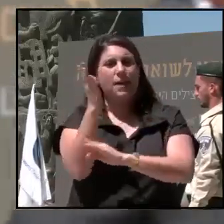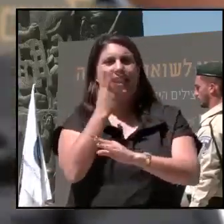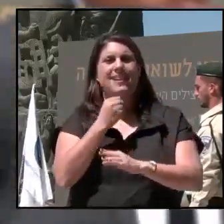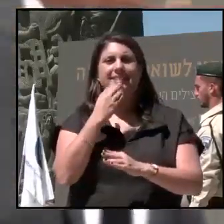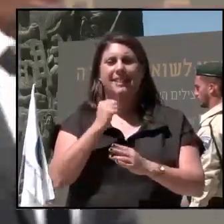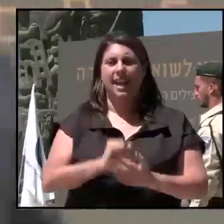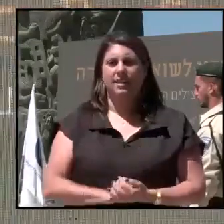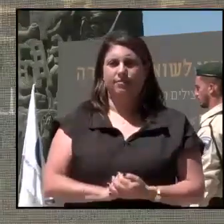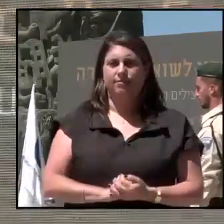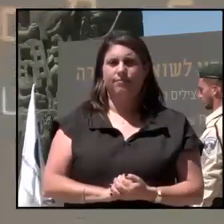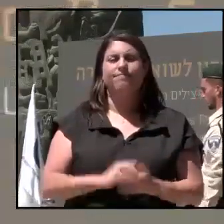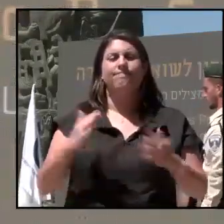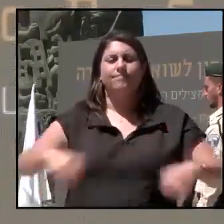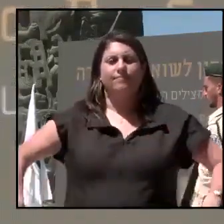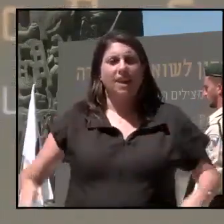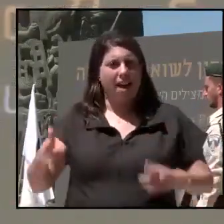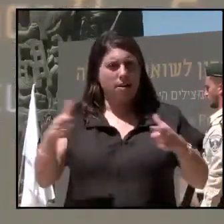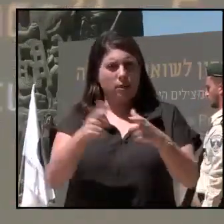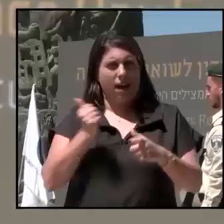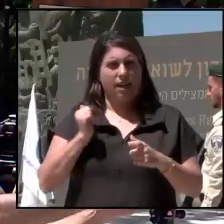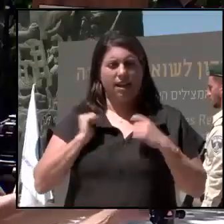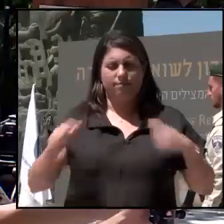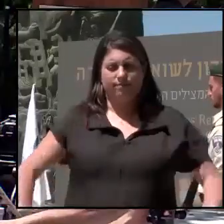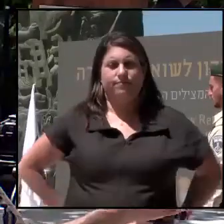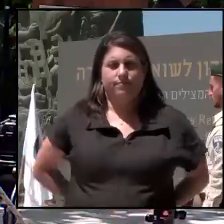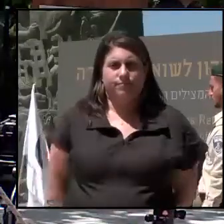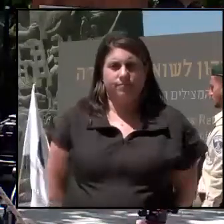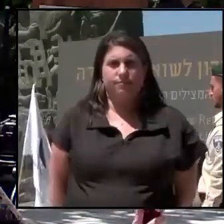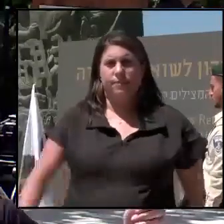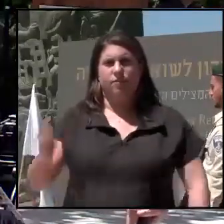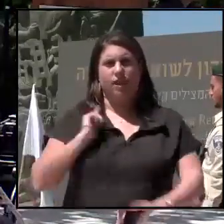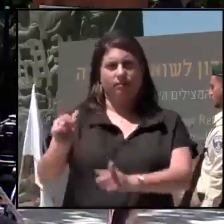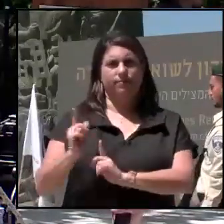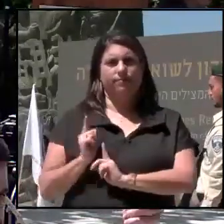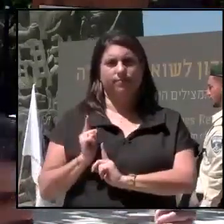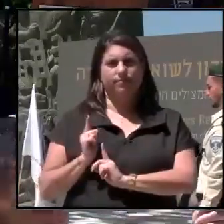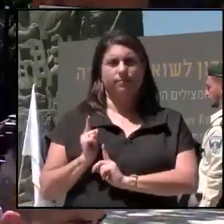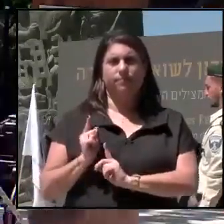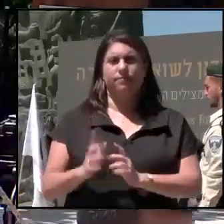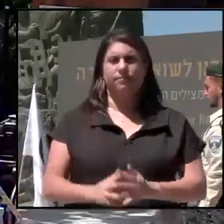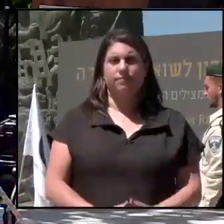משמר יעבור לדום. שמר דום, שמר יחטיף את נשקו. דייב, שק.